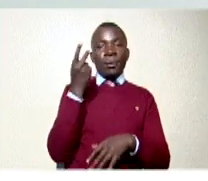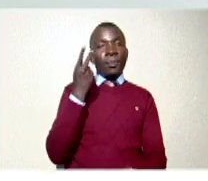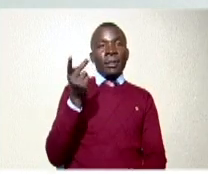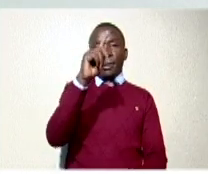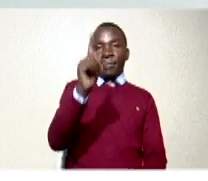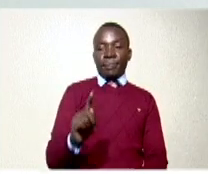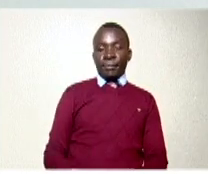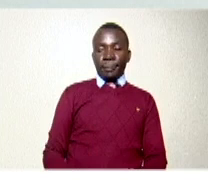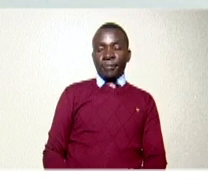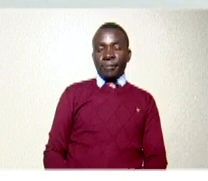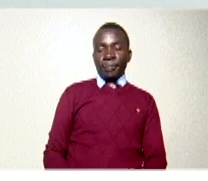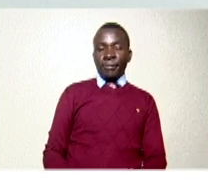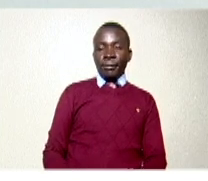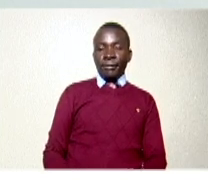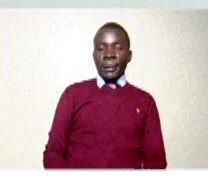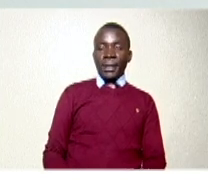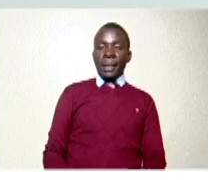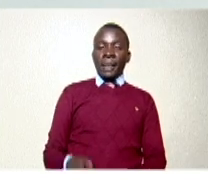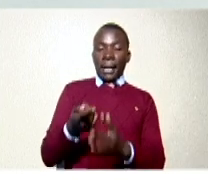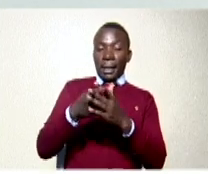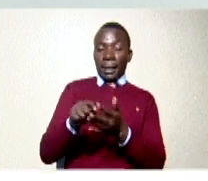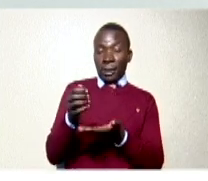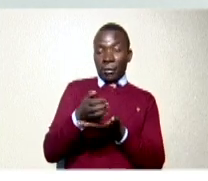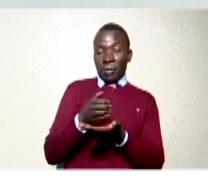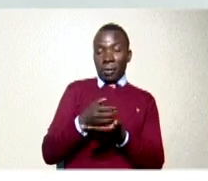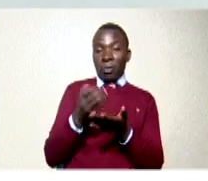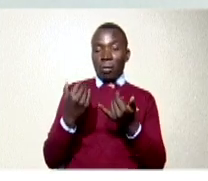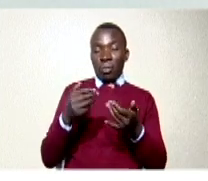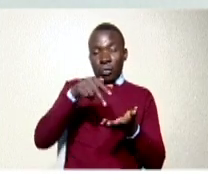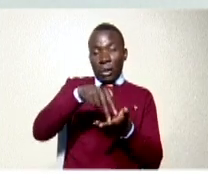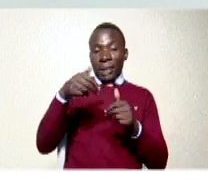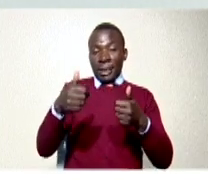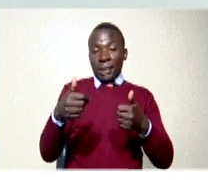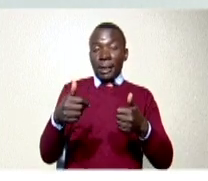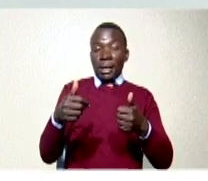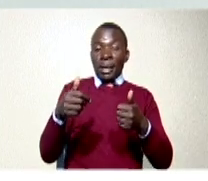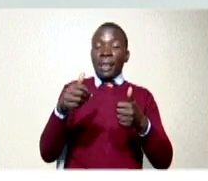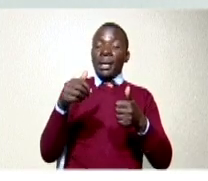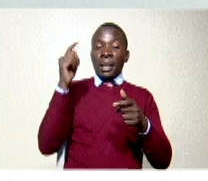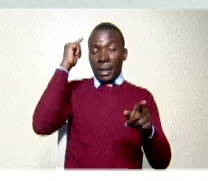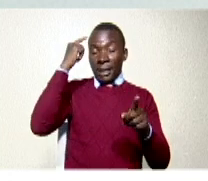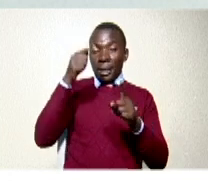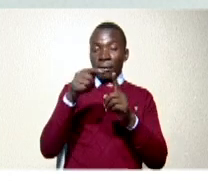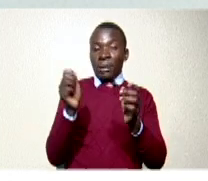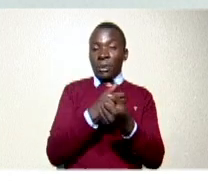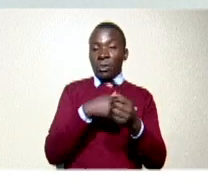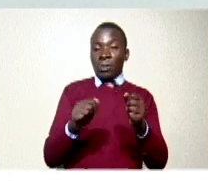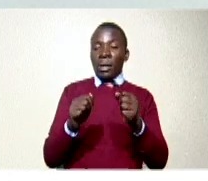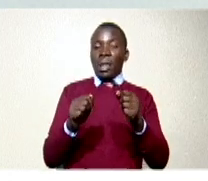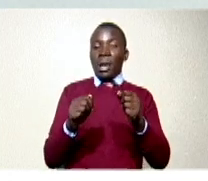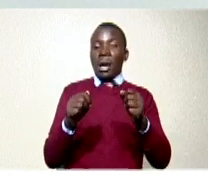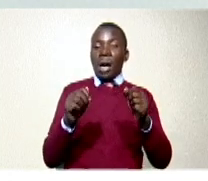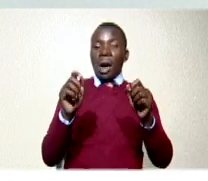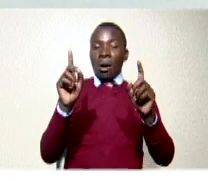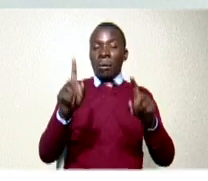mpera, kugeza ubu ngubu duhagaze neza, kuko mu ntego dufite nuko tutajya munsi y'amadovize ashobora kuhaza